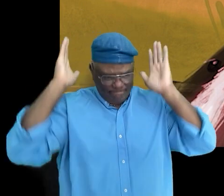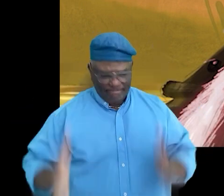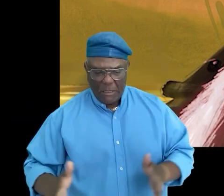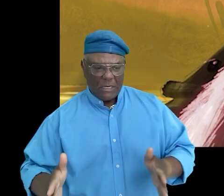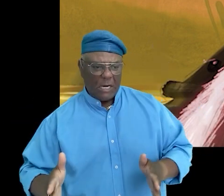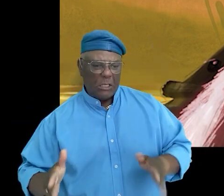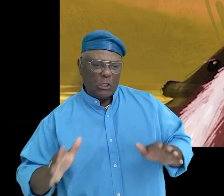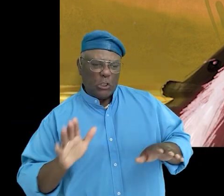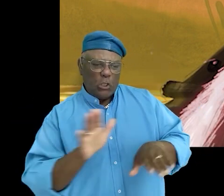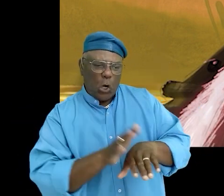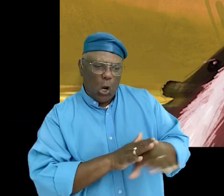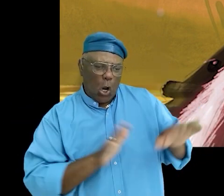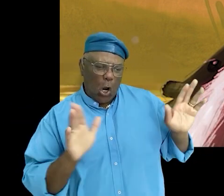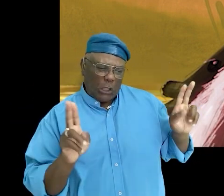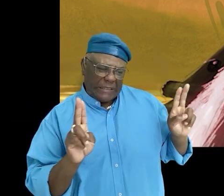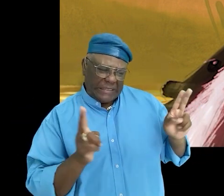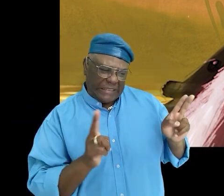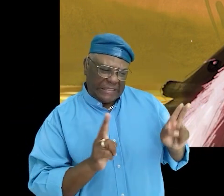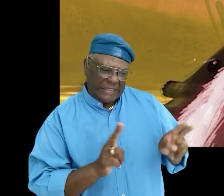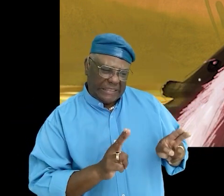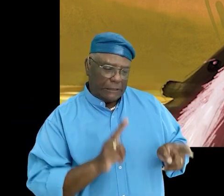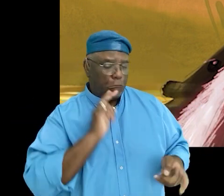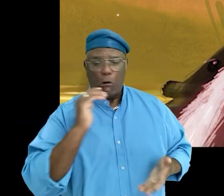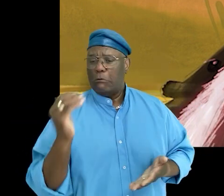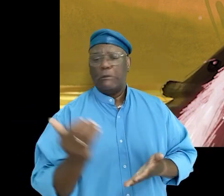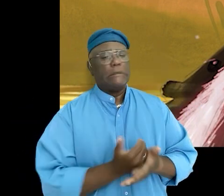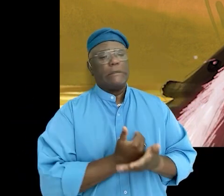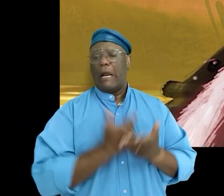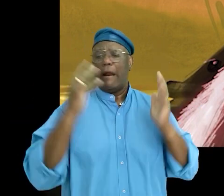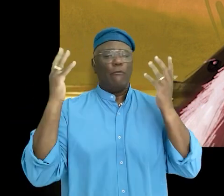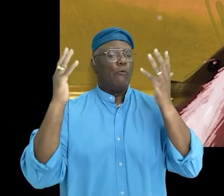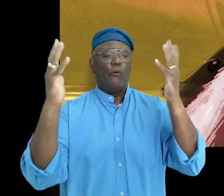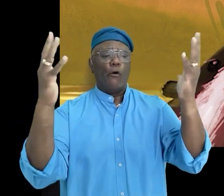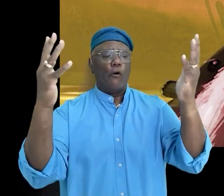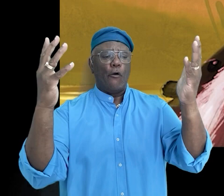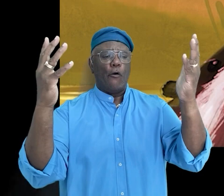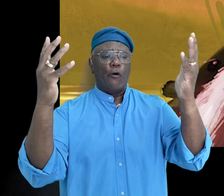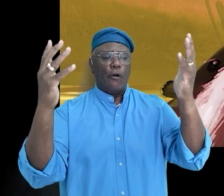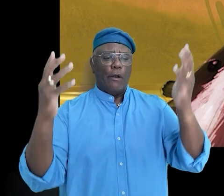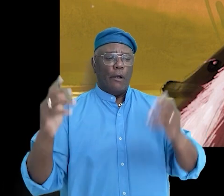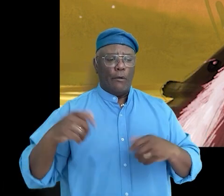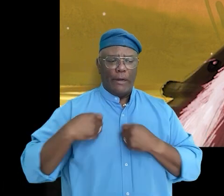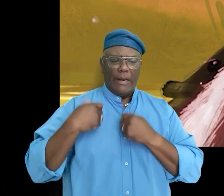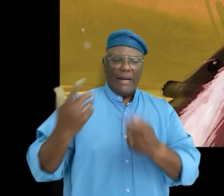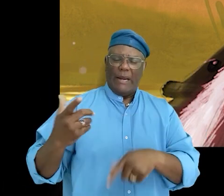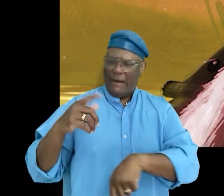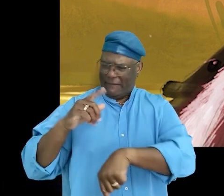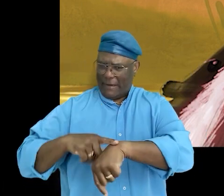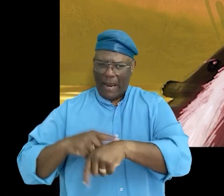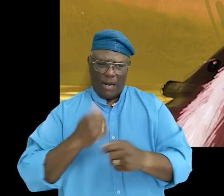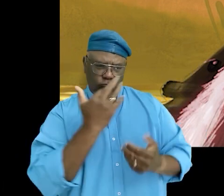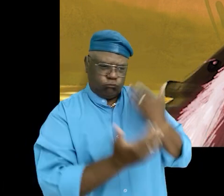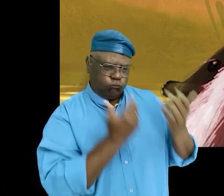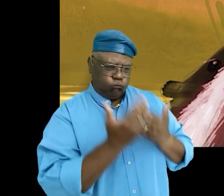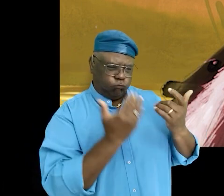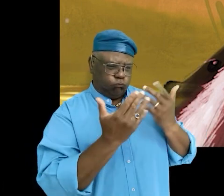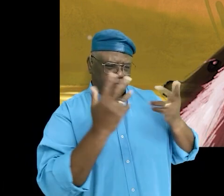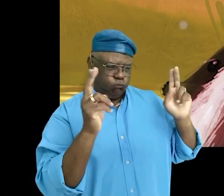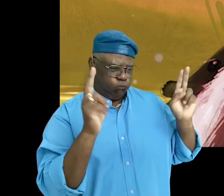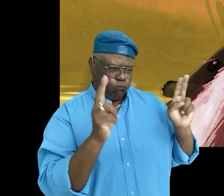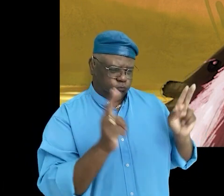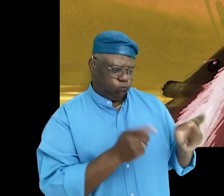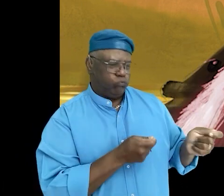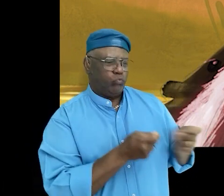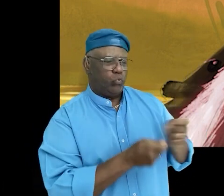yn gyfnod atal byr y mae pobl wedi rhoi i'r mewn i'r arafu'r tân. Ni fydd yn achub y coeter,